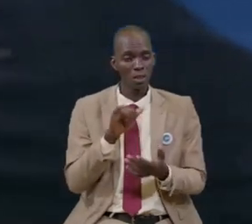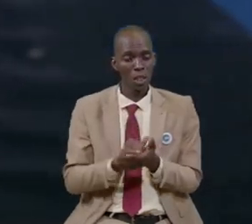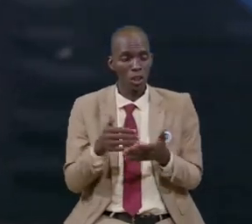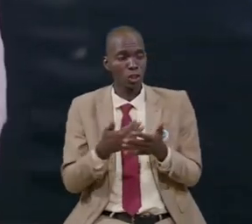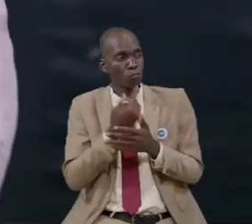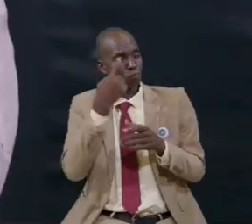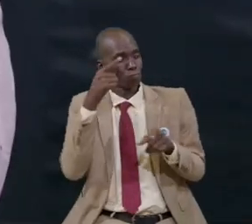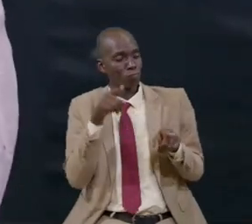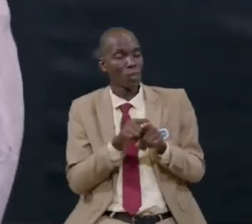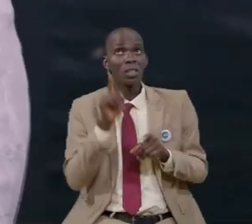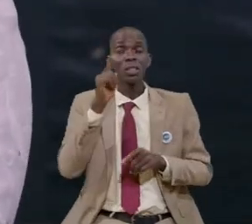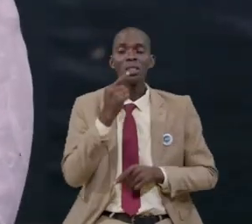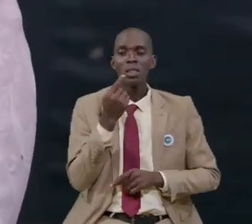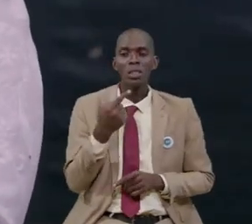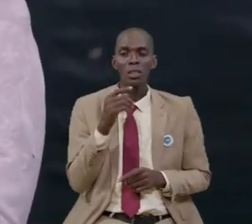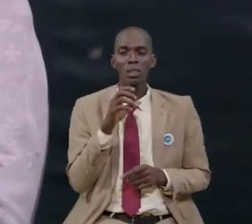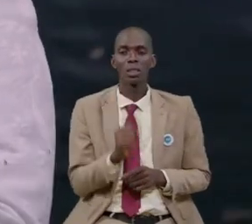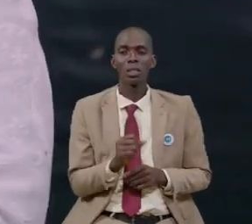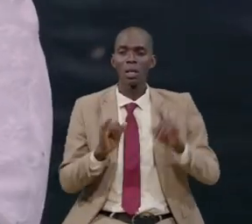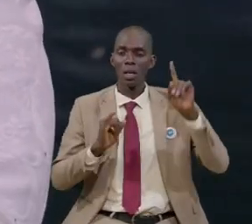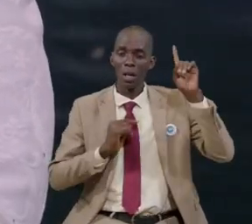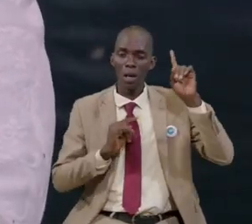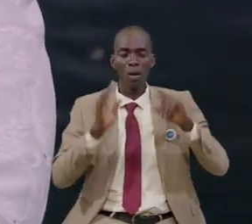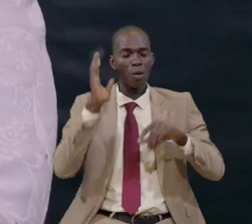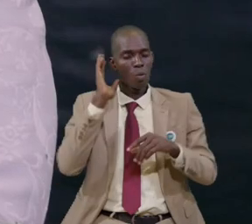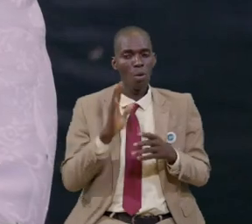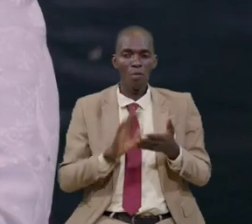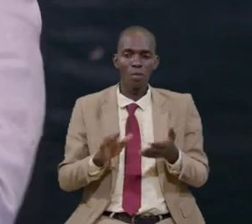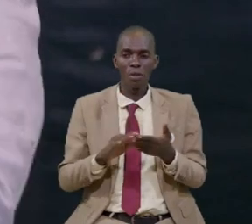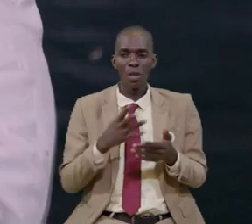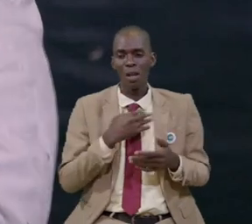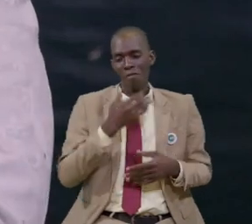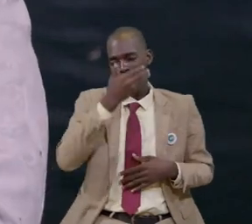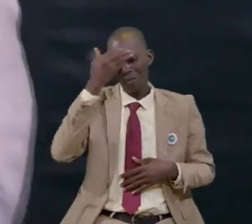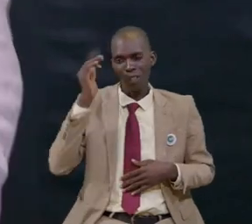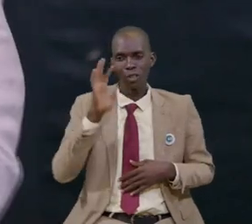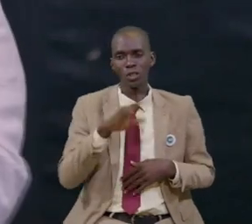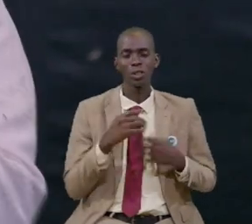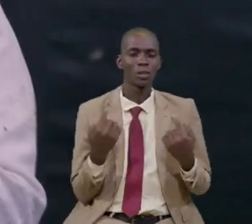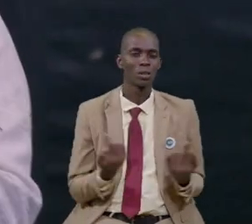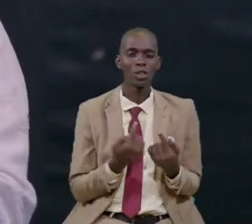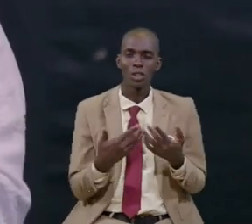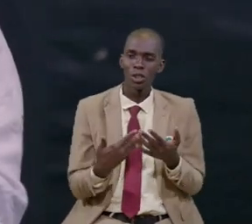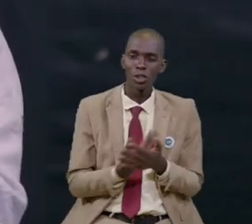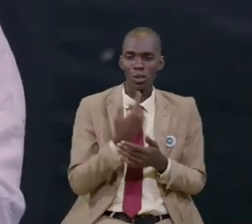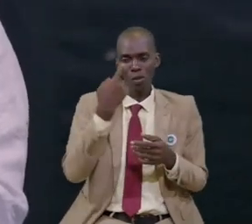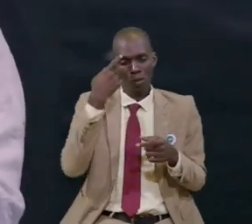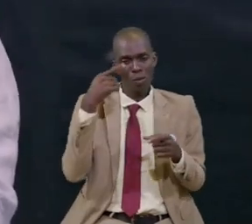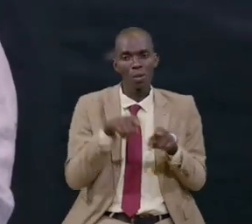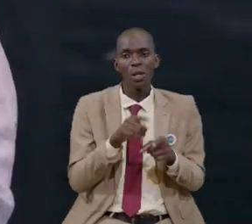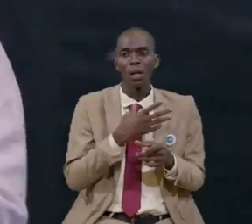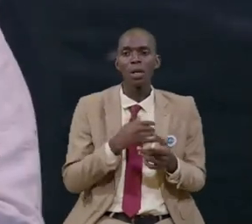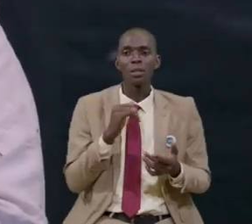alliance, il dit que je vais pardonner, oublier leur iniquité, une nouvelle alliance. Et c'est